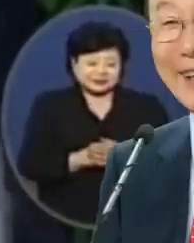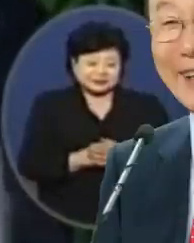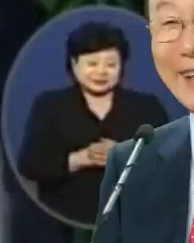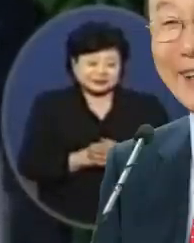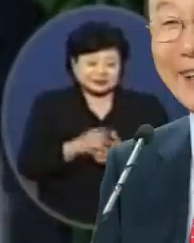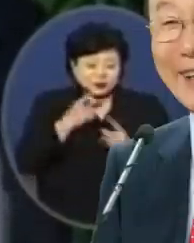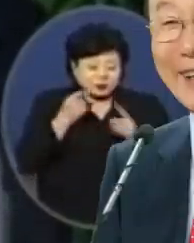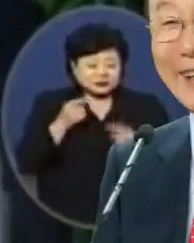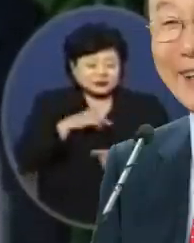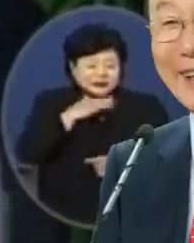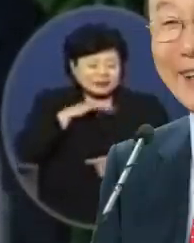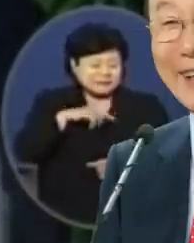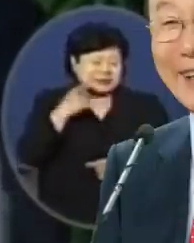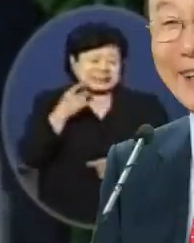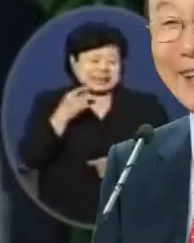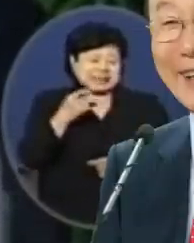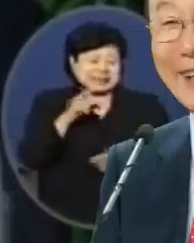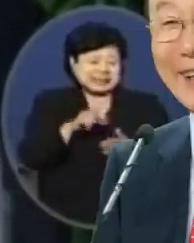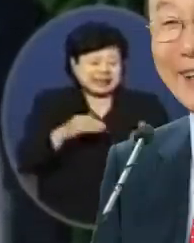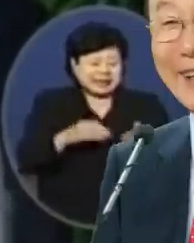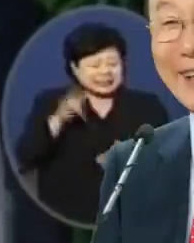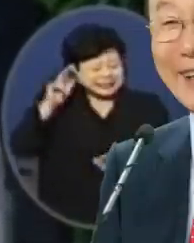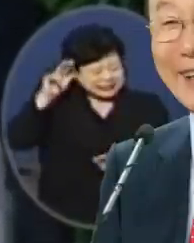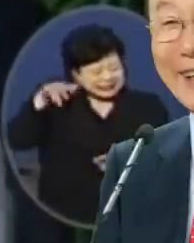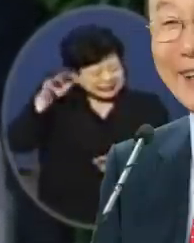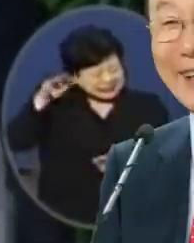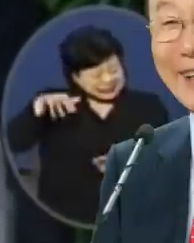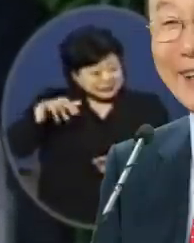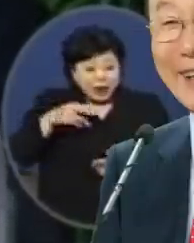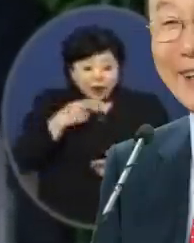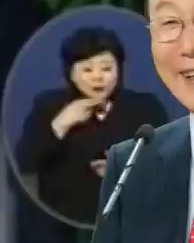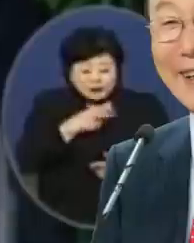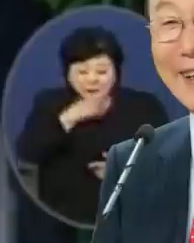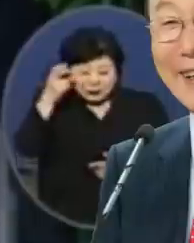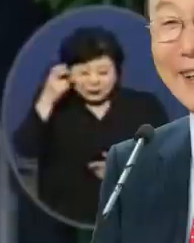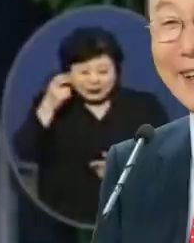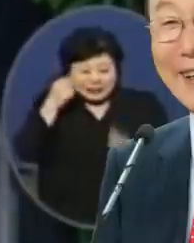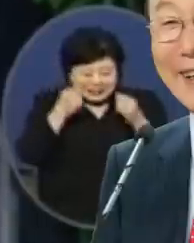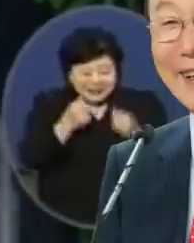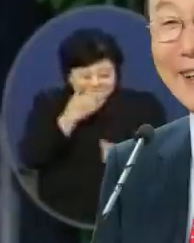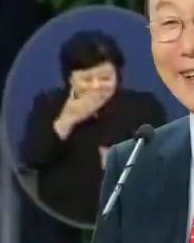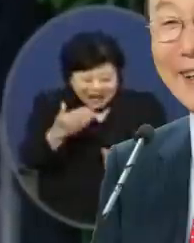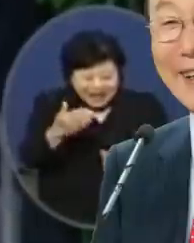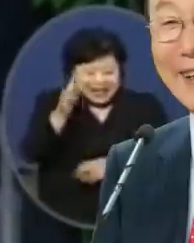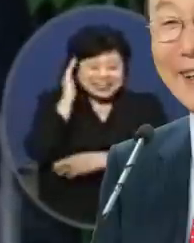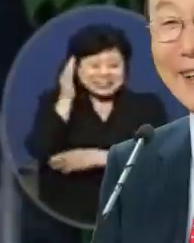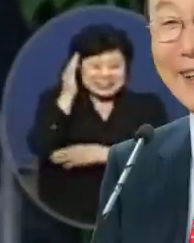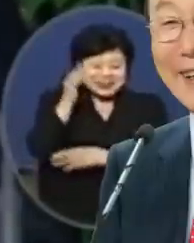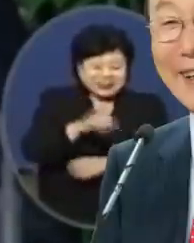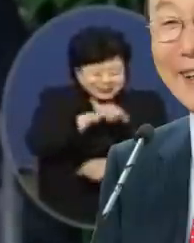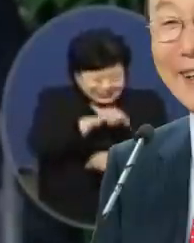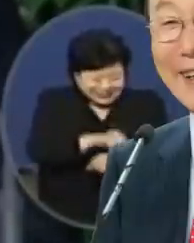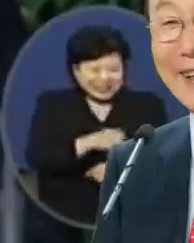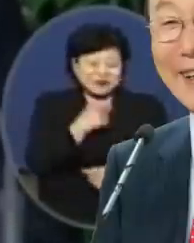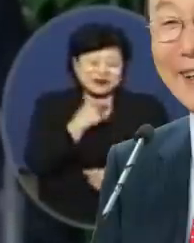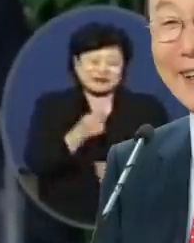저는 100살이 될 때까지 취미에 안 걸리고 똑똑한 정신으로 말씀을 증거합니다.